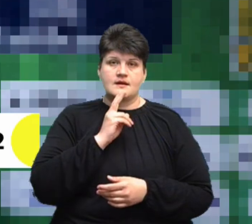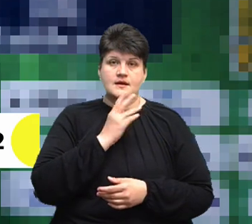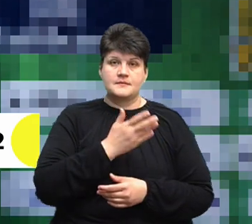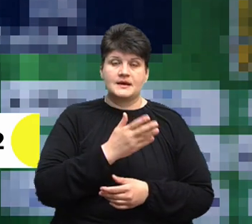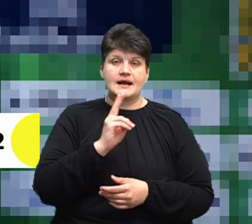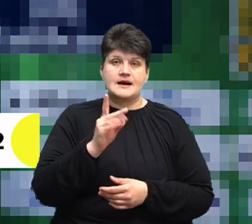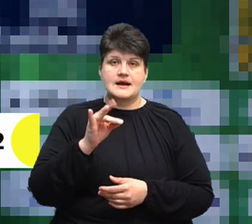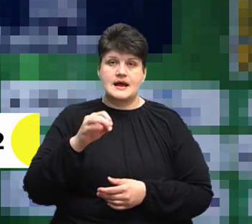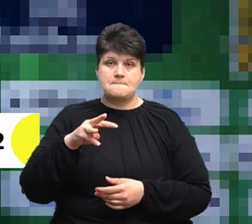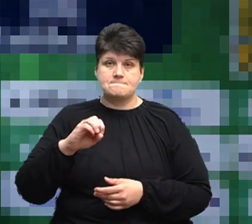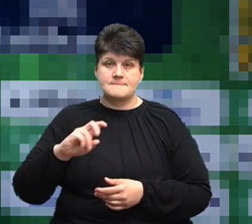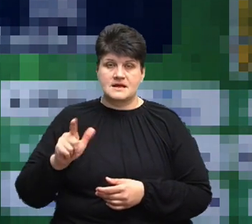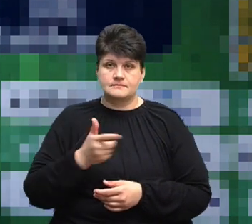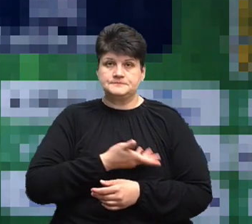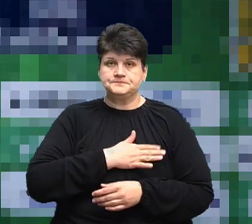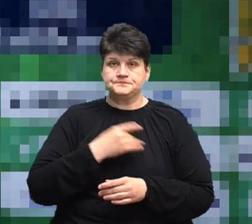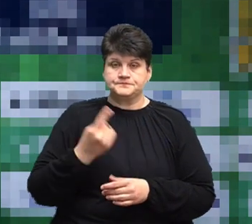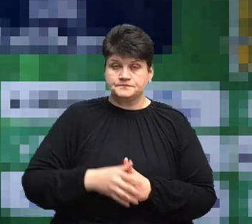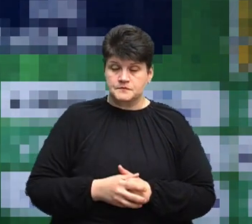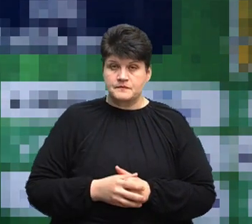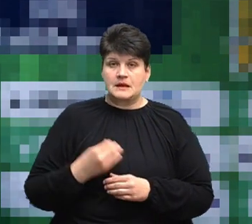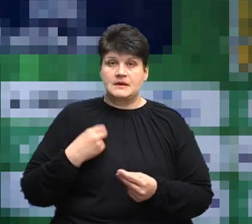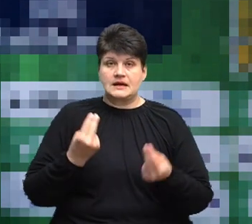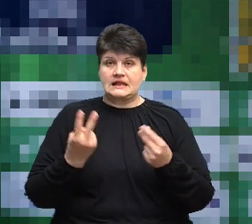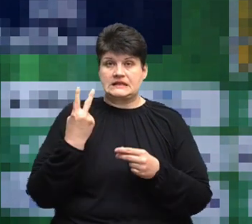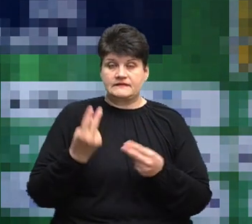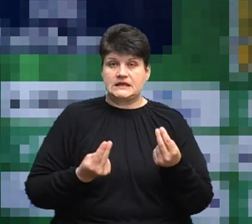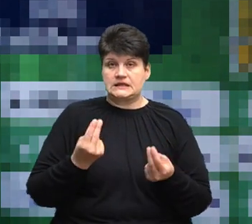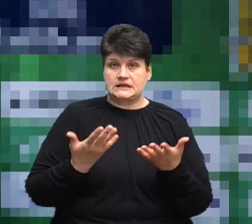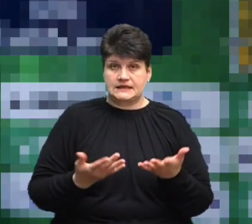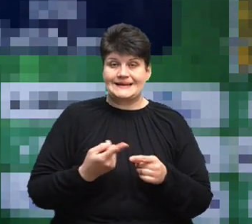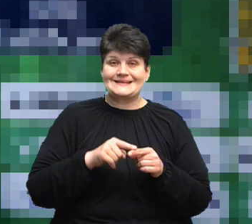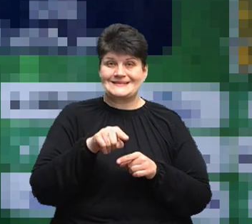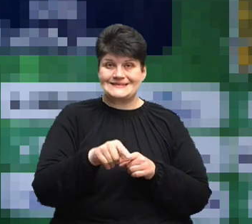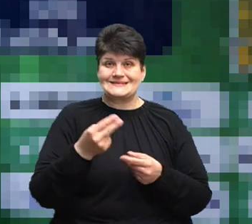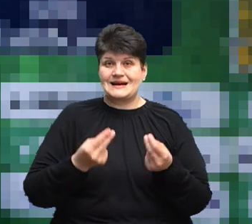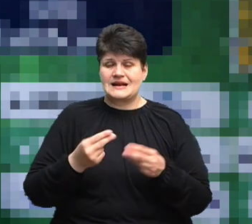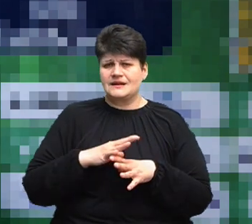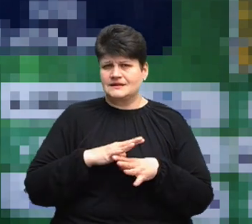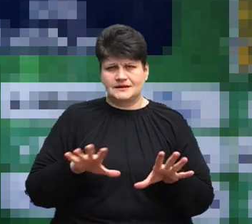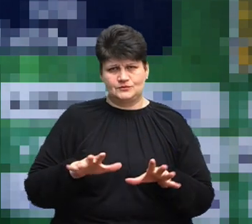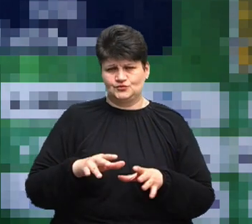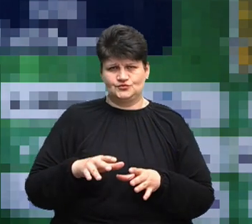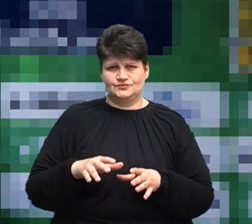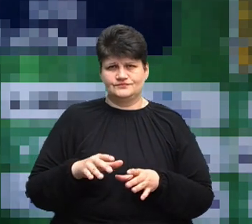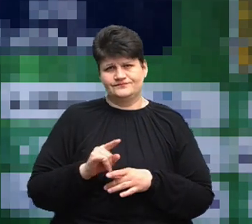програли перші дві гри. От ця гра, не буду лукавити,